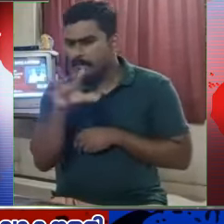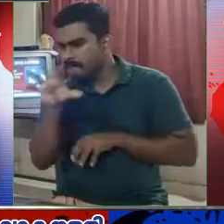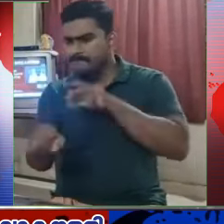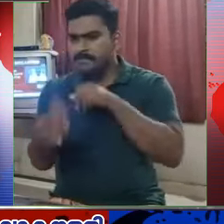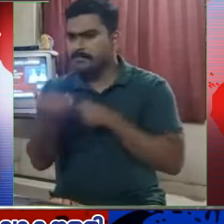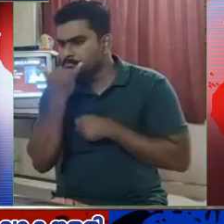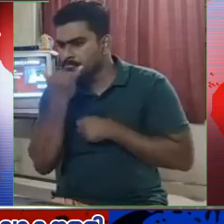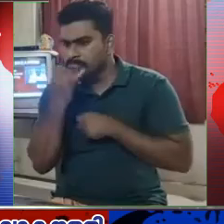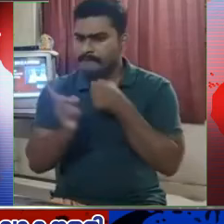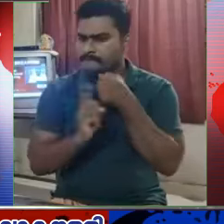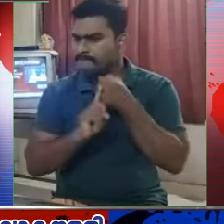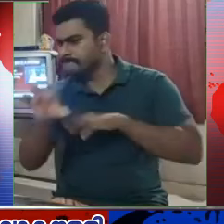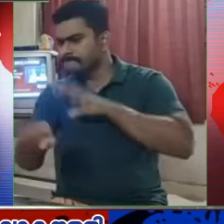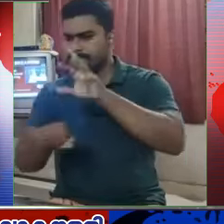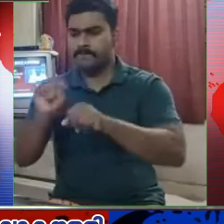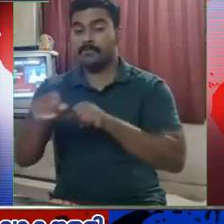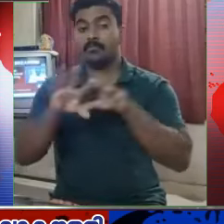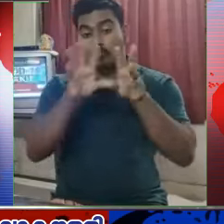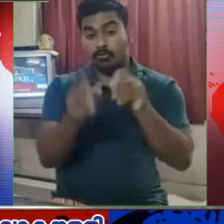198